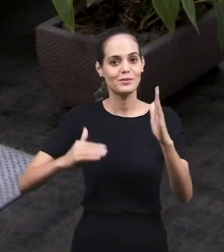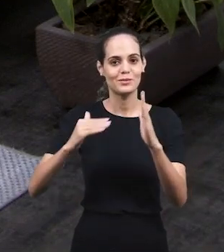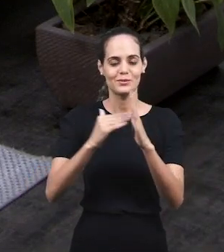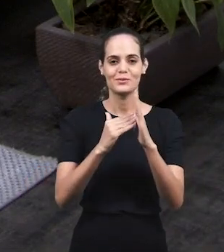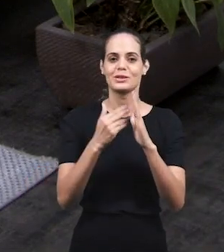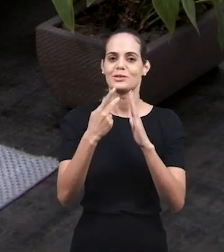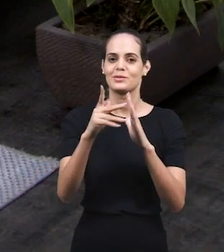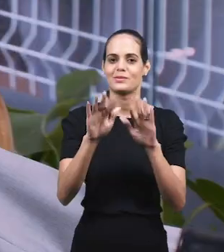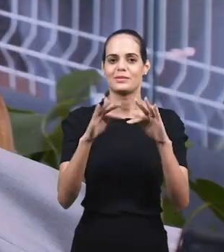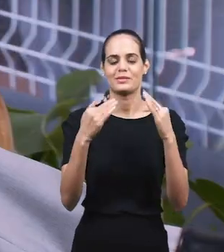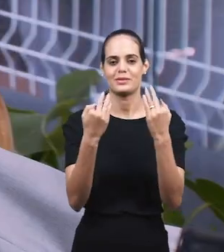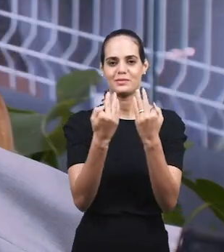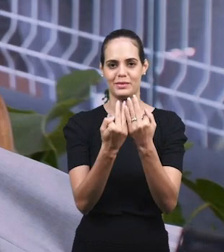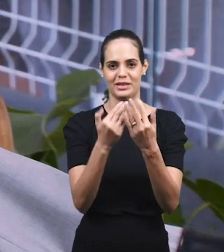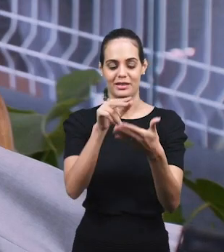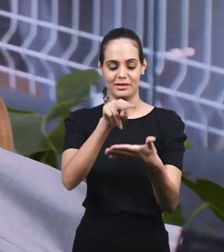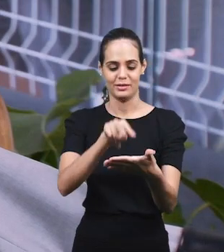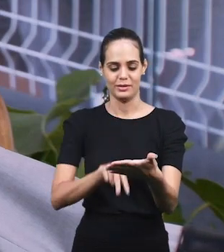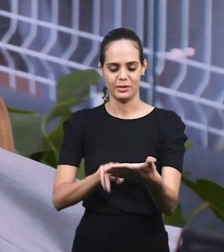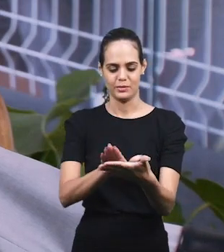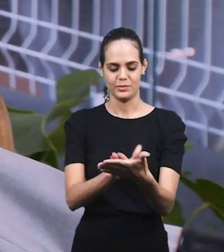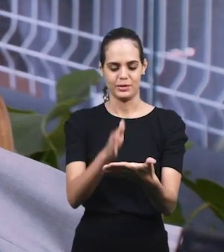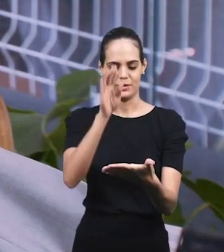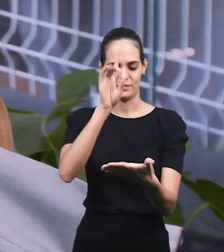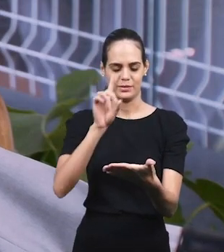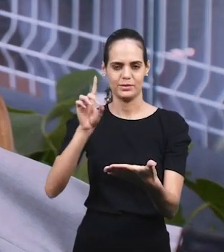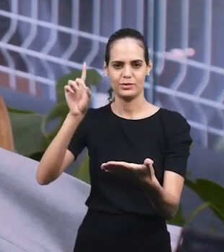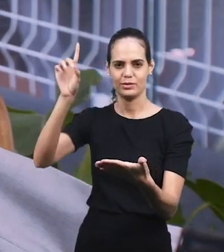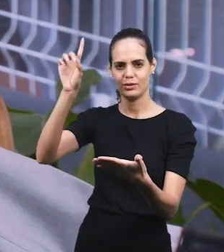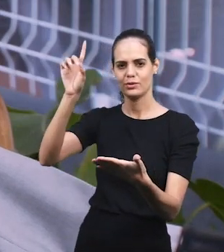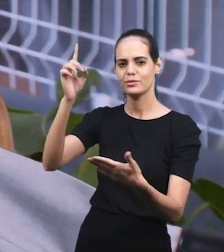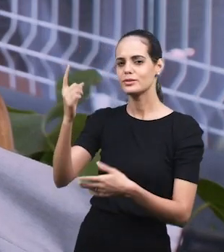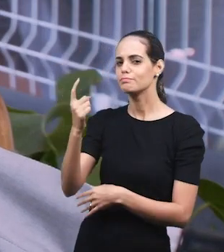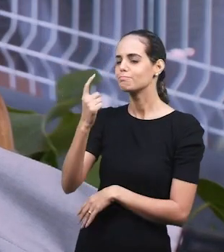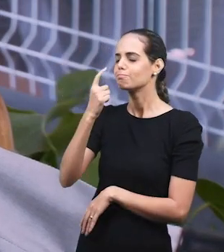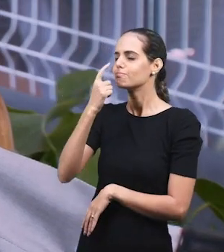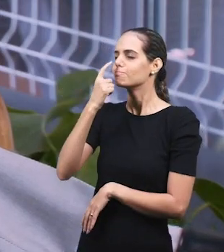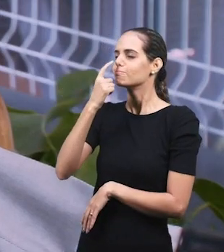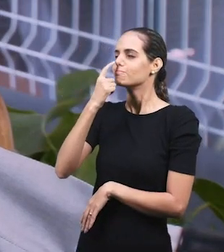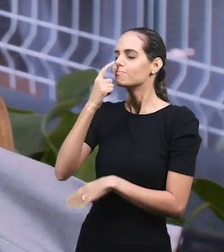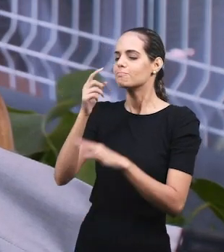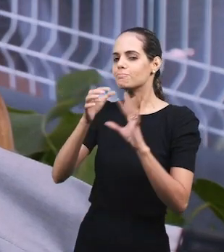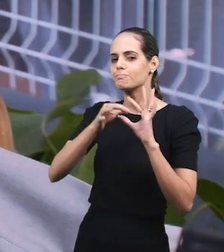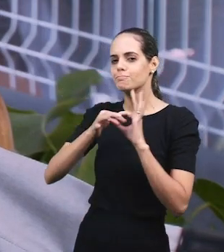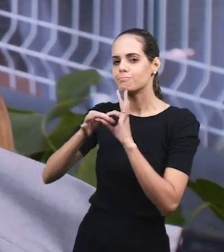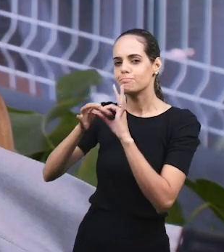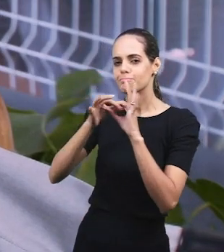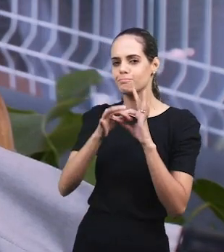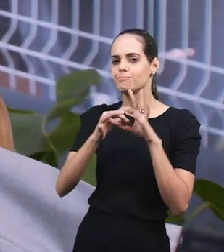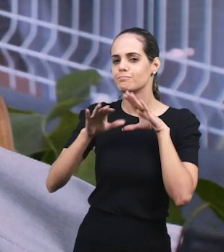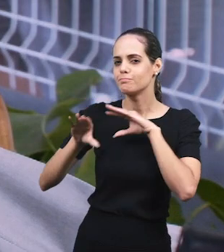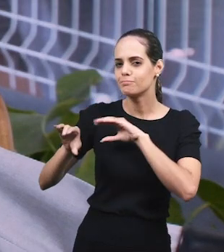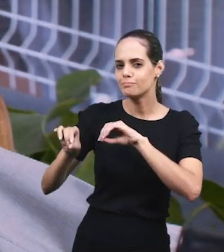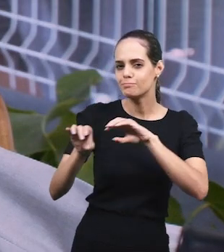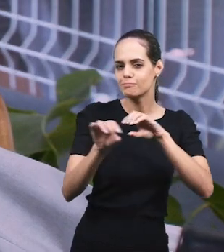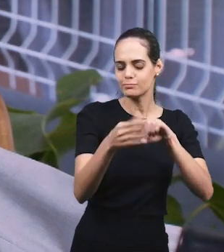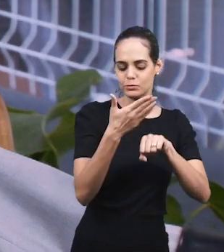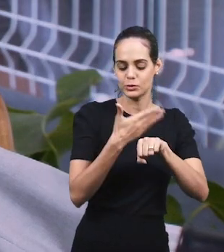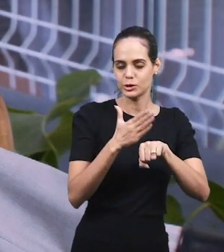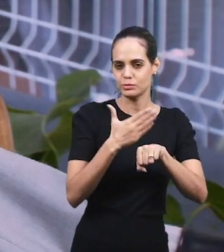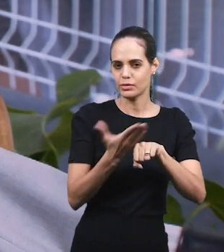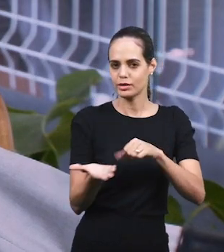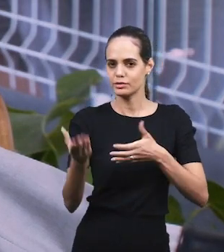pour toute votre famille. Lire la Bible nous met en contact avec des enseignements qui, quand